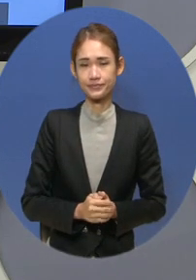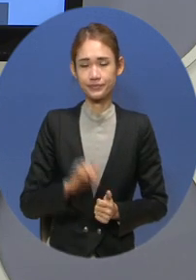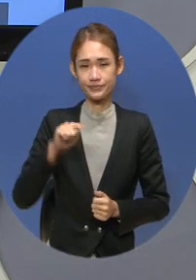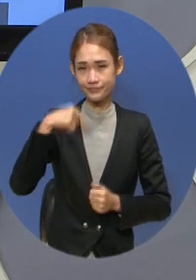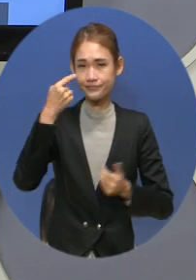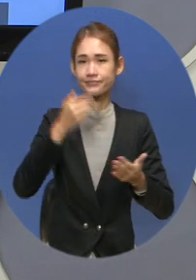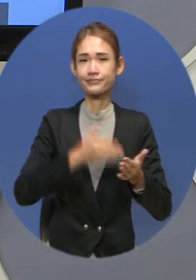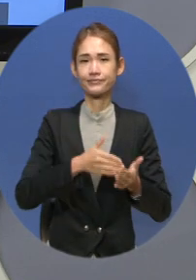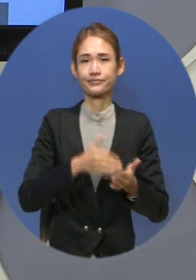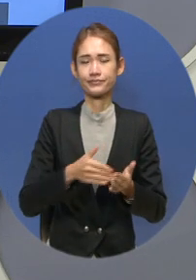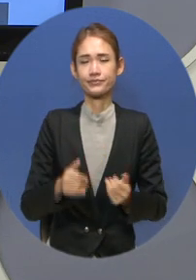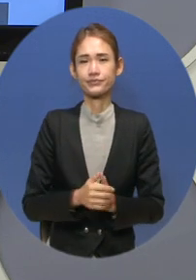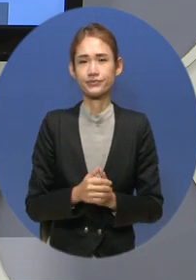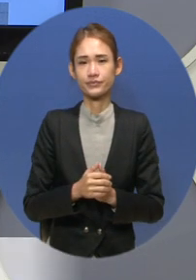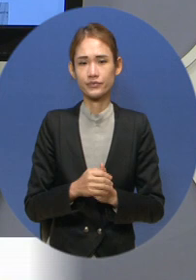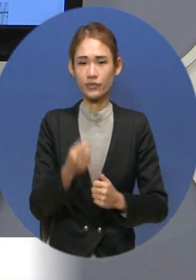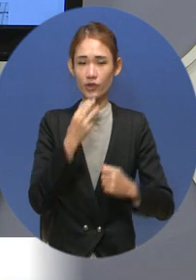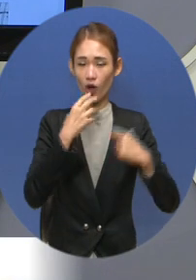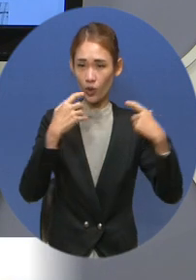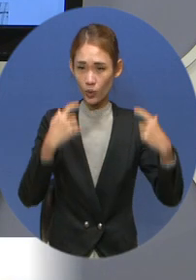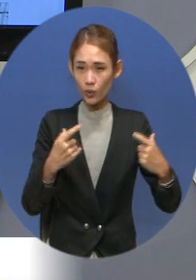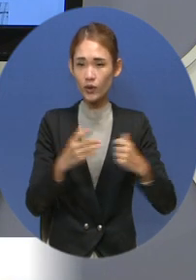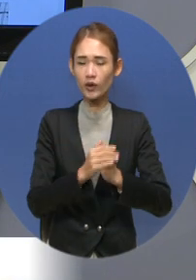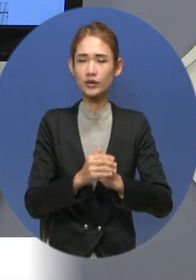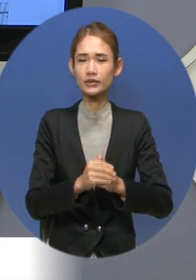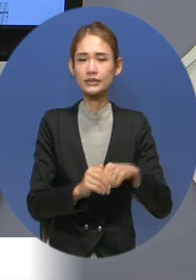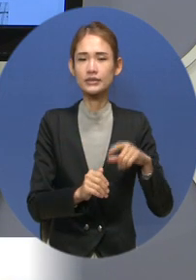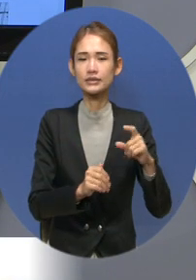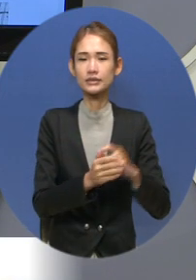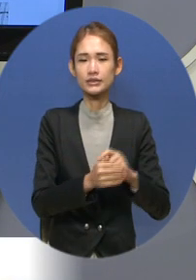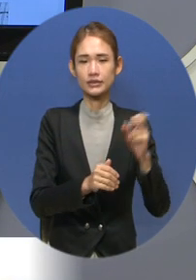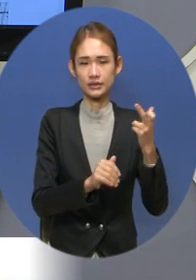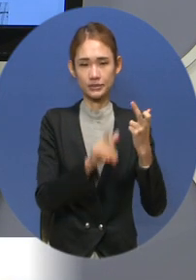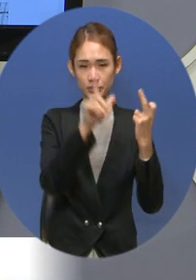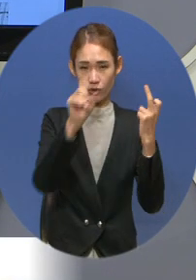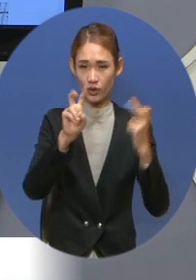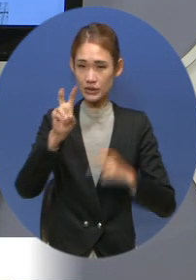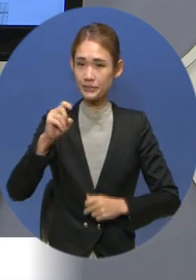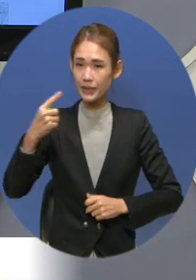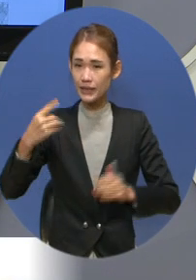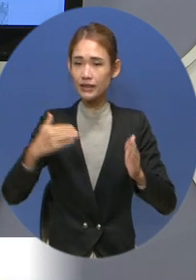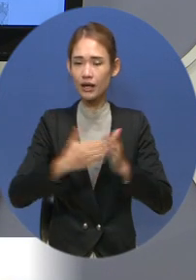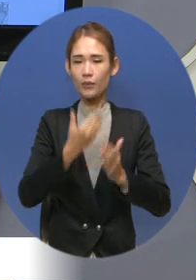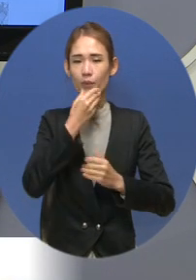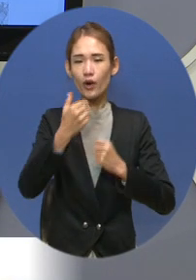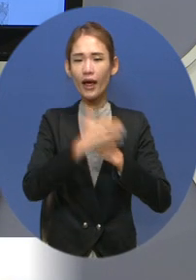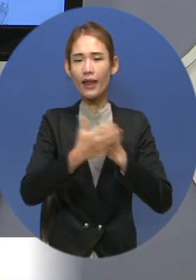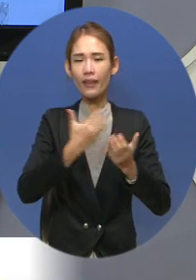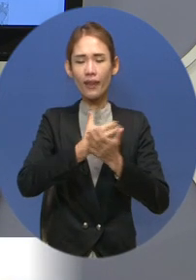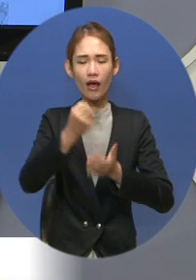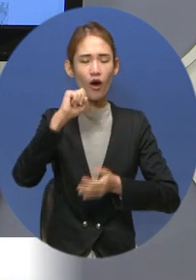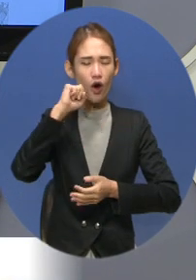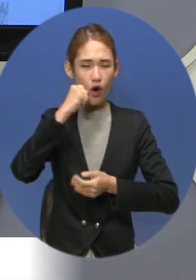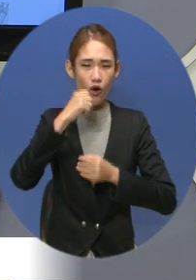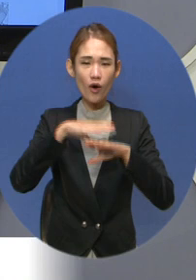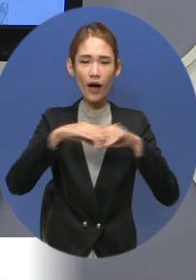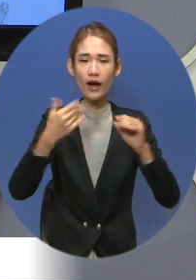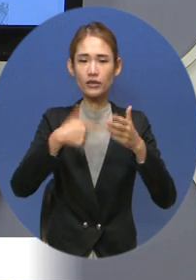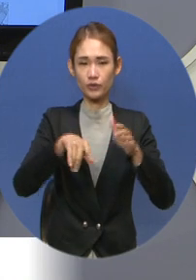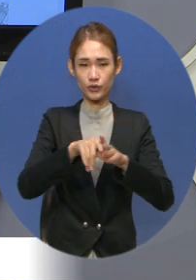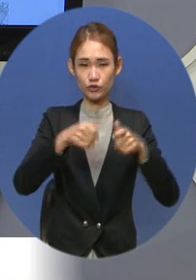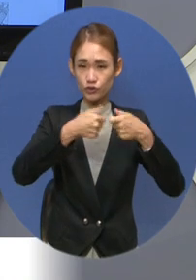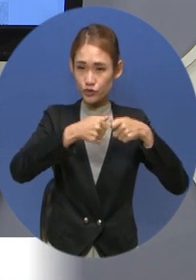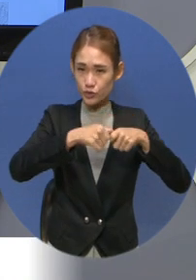다음 소식입니다 경기도가 오는 12월 21일까지 복지사각지대 해소를 위한 주민등록 사실조사